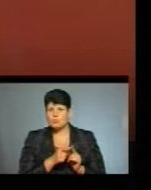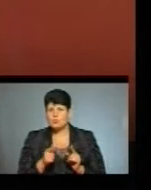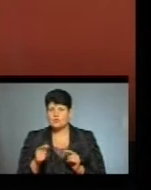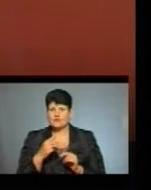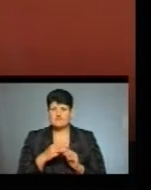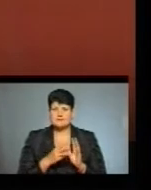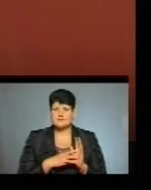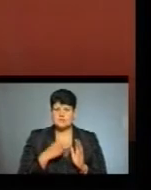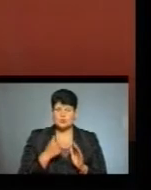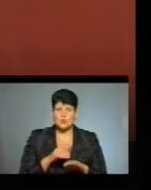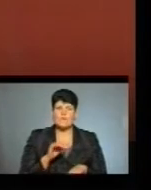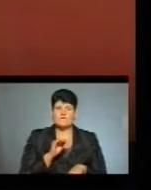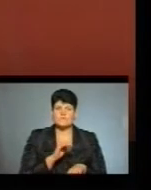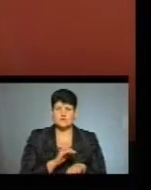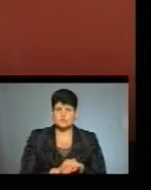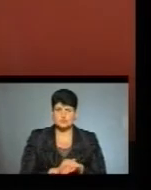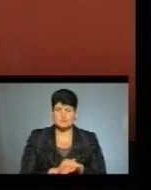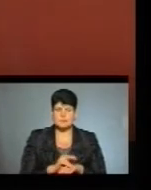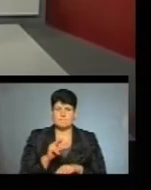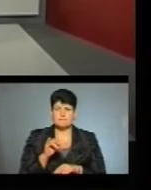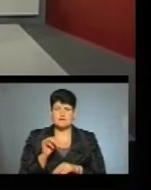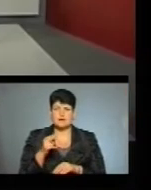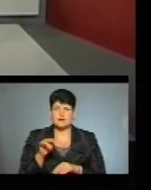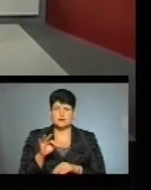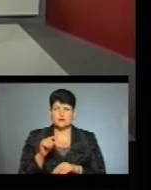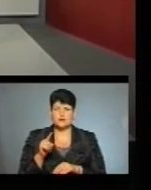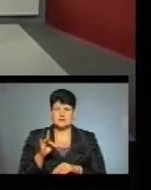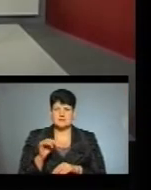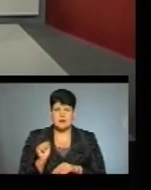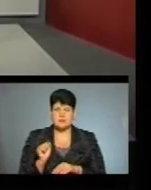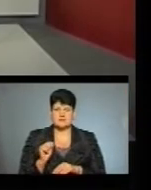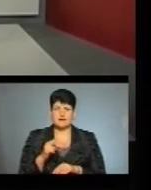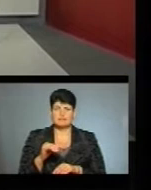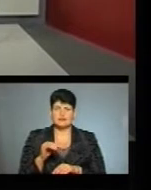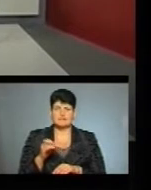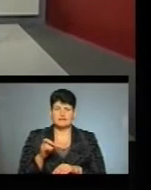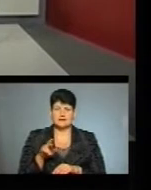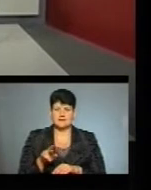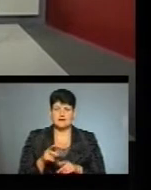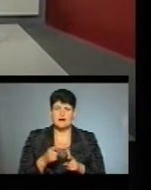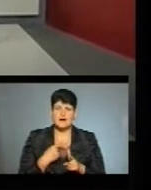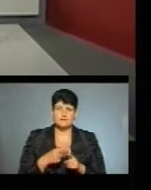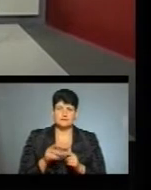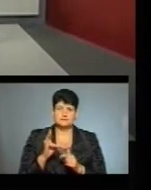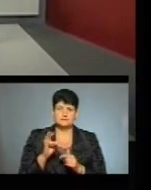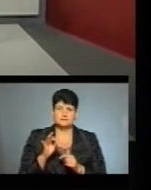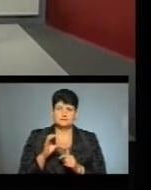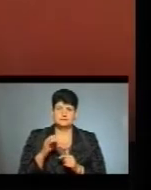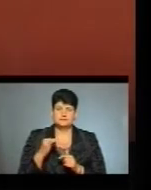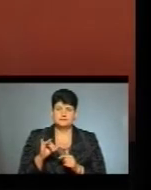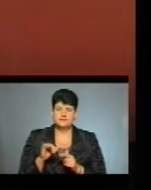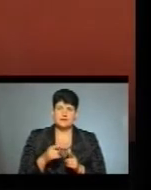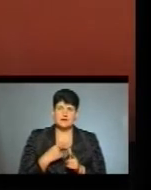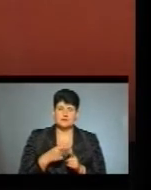року фіксувалася підозра на дифтерію. Це було або носійство, або були